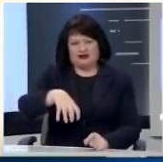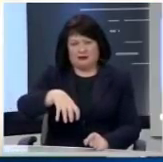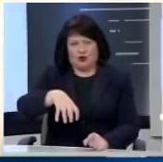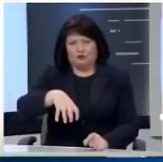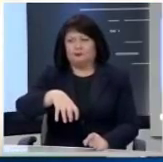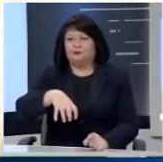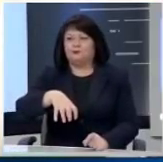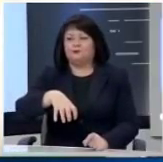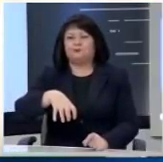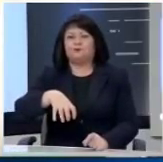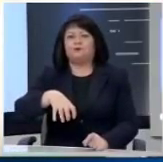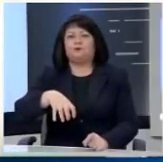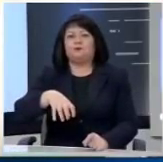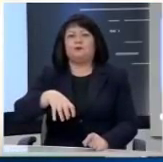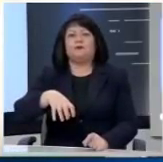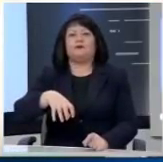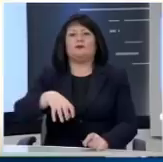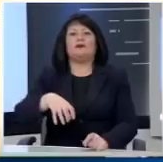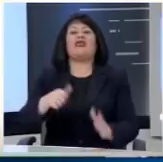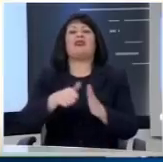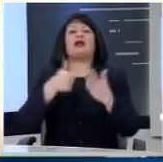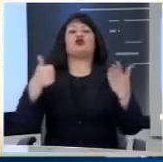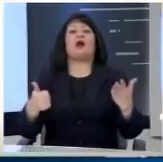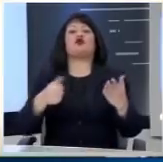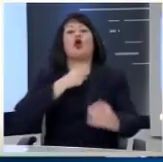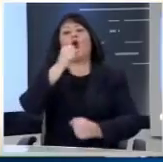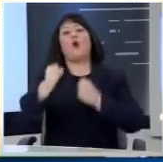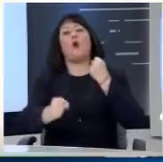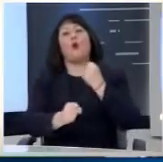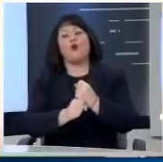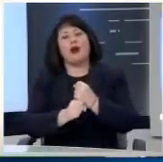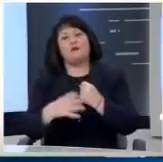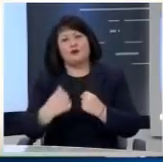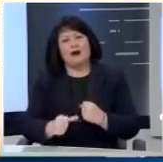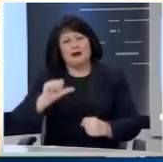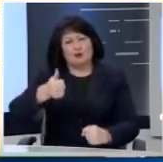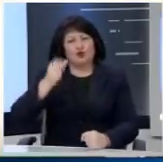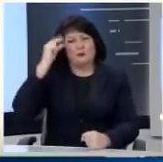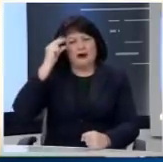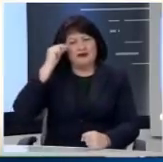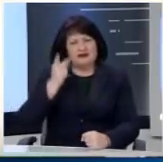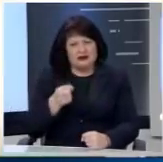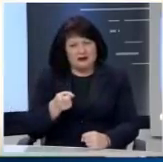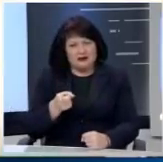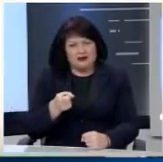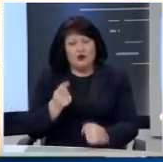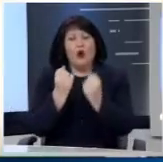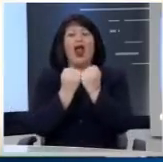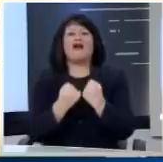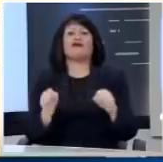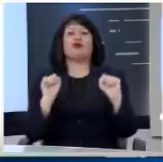την περίοδο που γεννήθηκε, το 16ο αιώνα, είναι αυτόνομο και